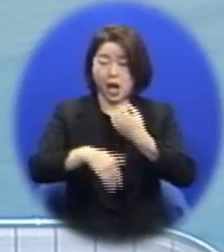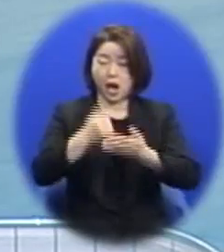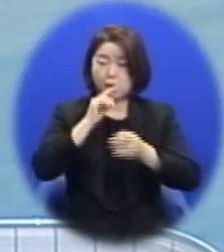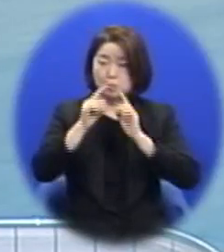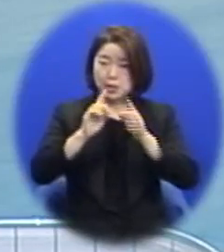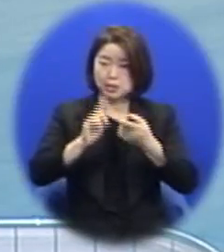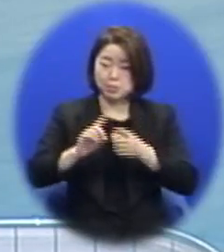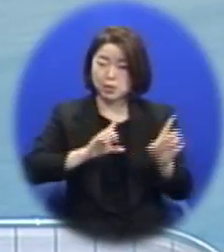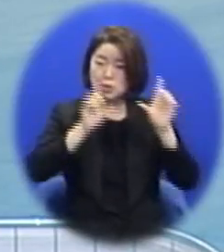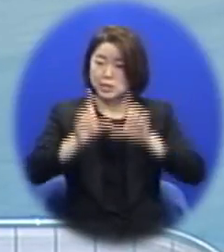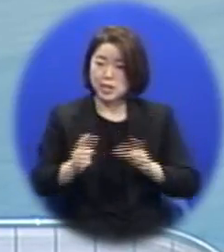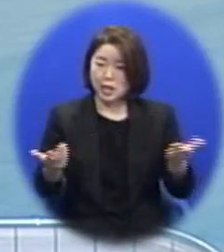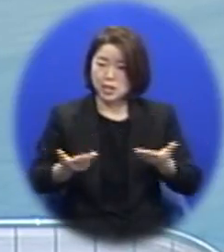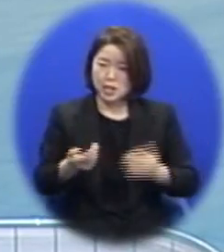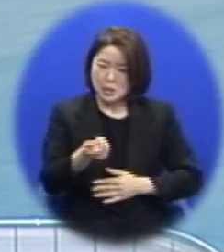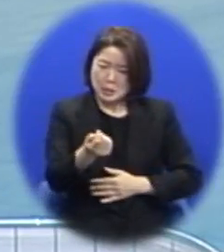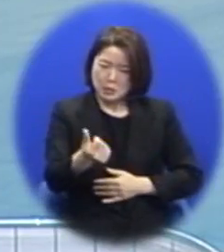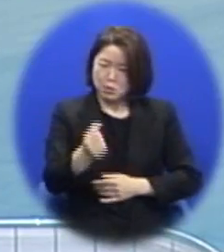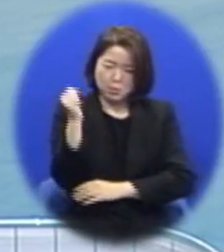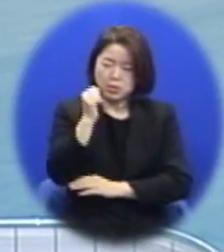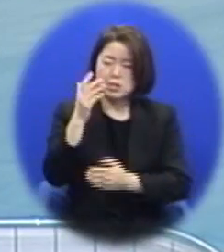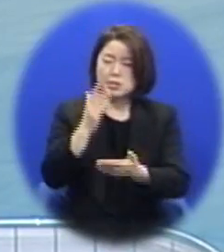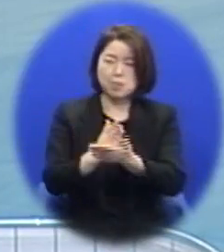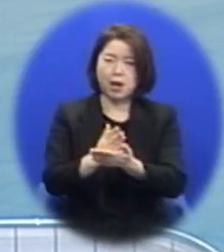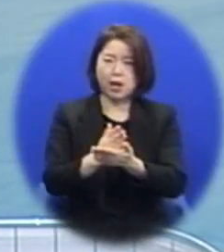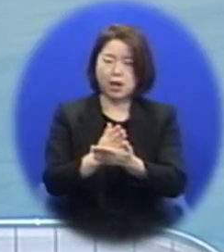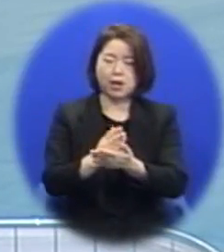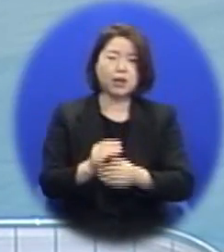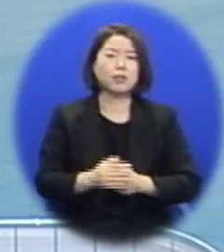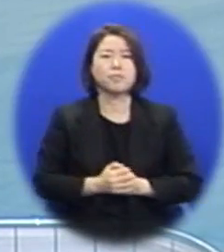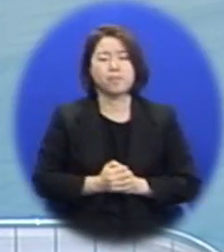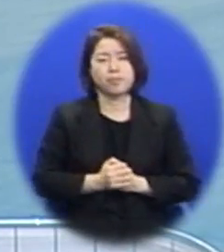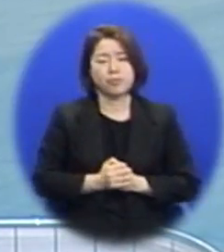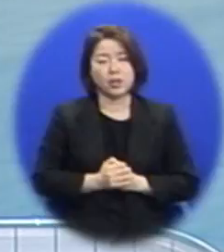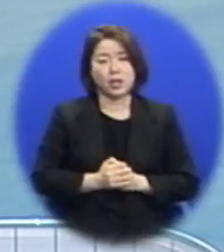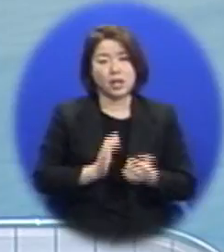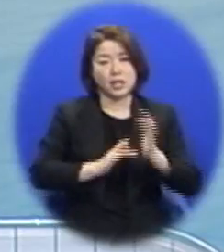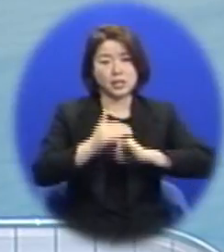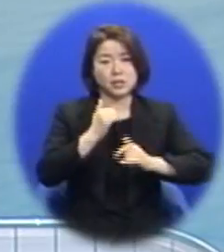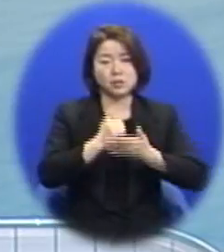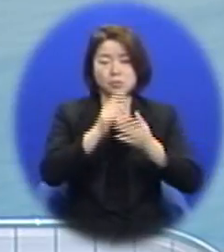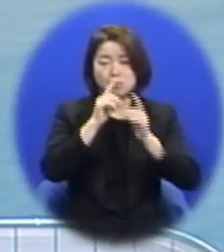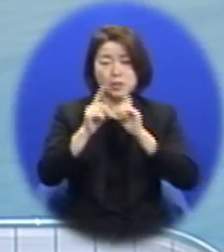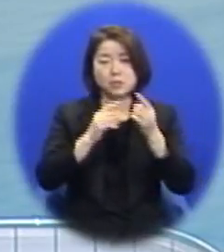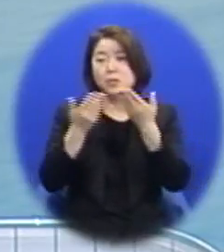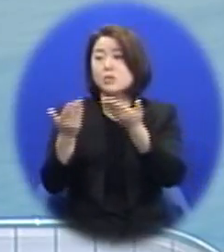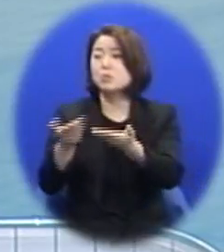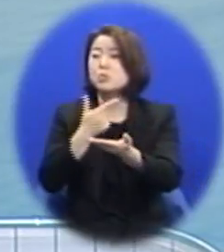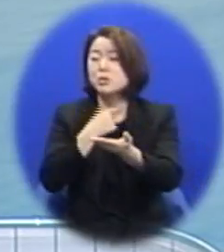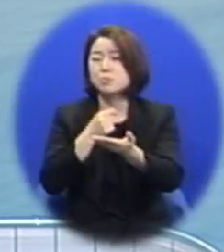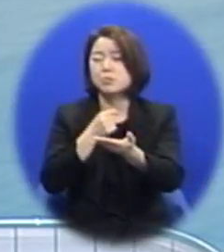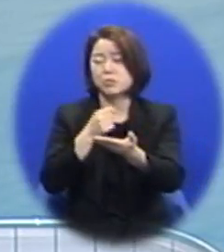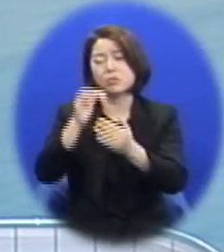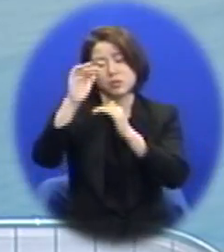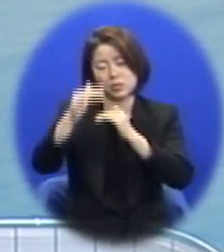일에 조금도 어긋남이 없어야 한다. 예수님께서 지금 말씀하고 싶은 것은 바로 그